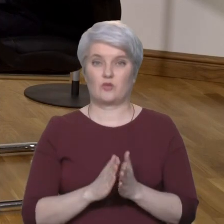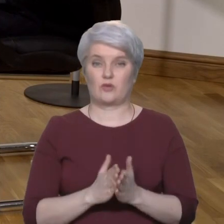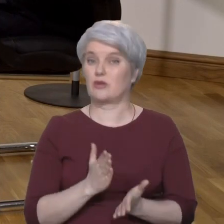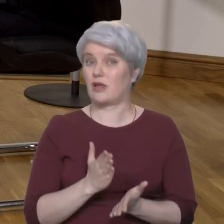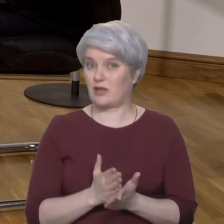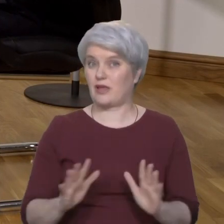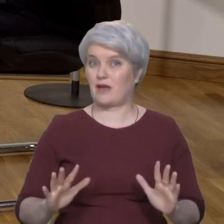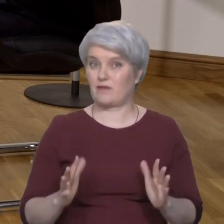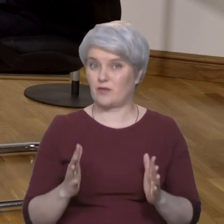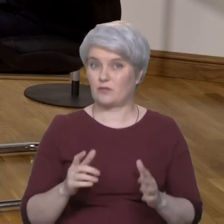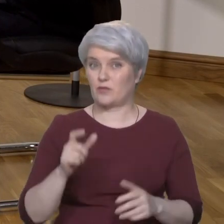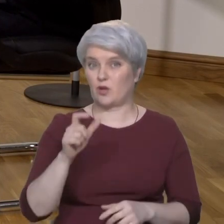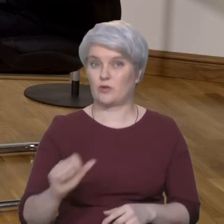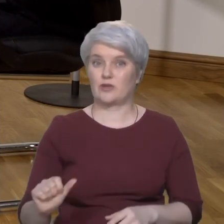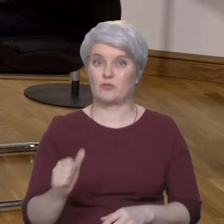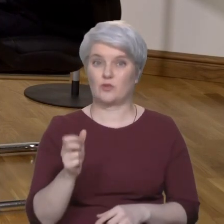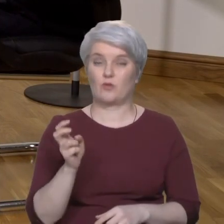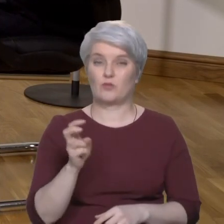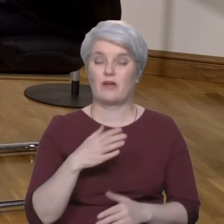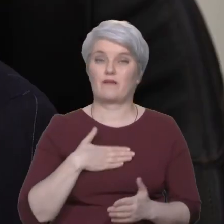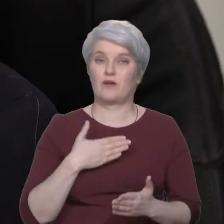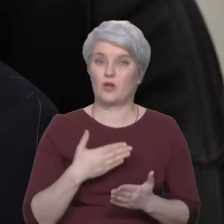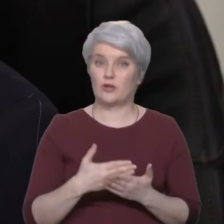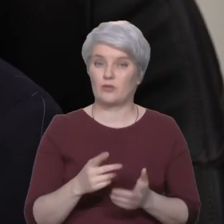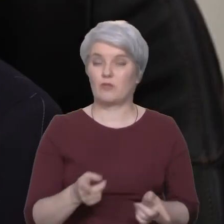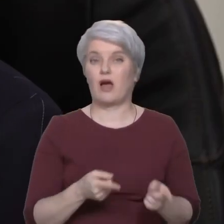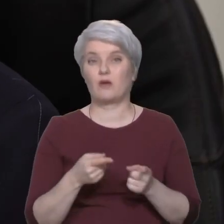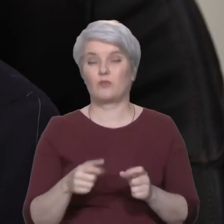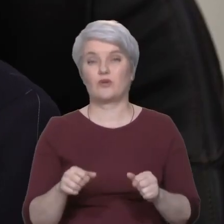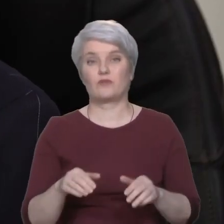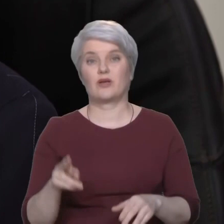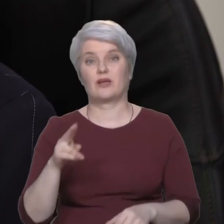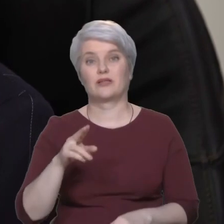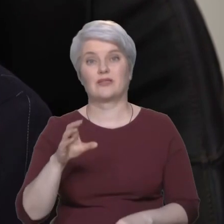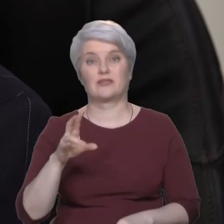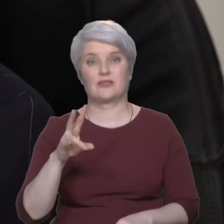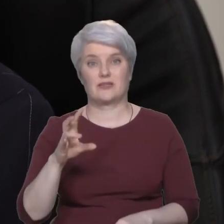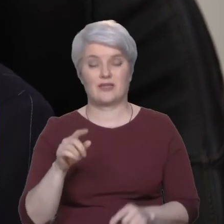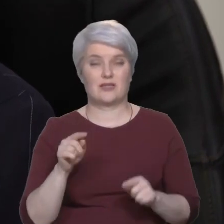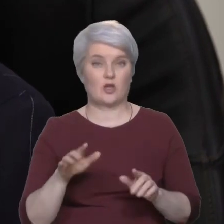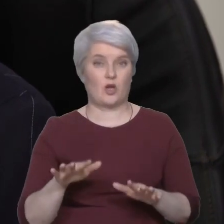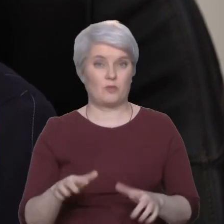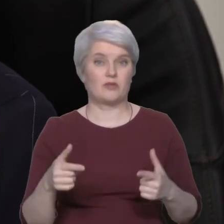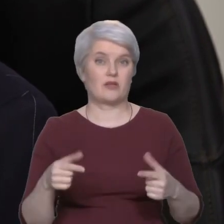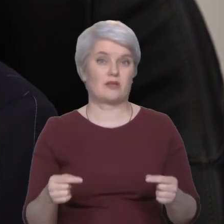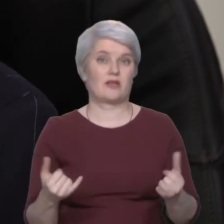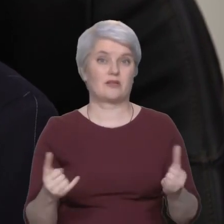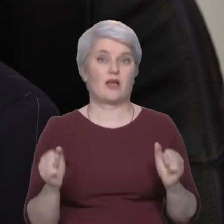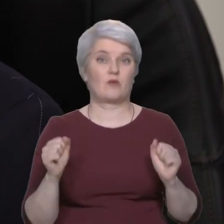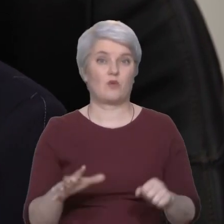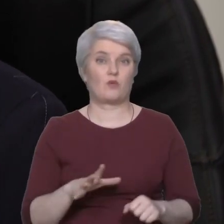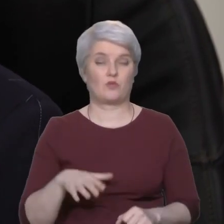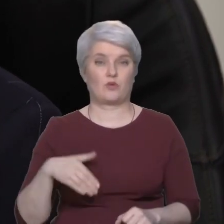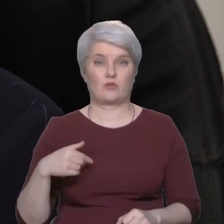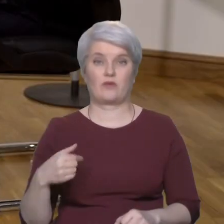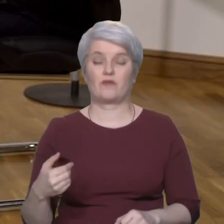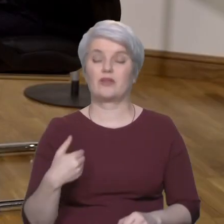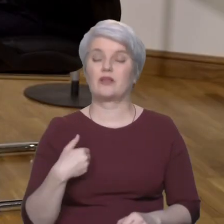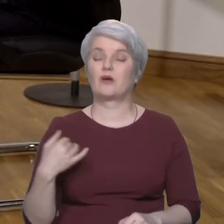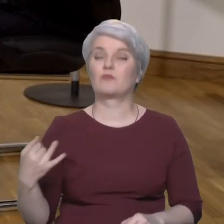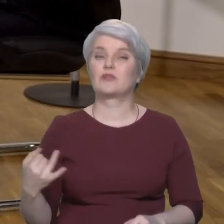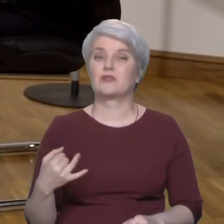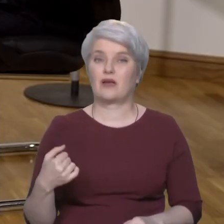людина прийшла спочатку волонтером, а потім вирішила, так, що, можливо, ДСНС – це саме те місце, де вона зараз може бути корисною. Вони нам цікаві,